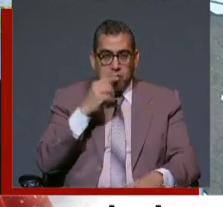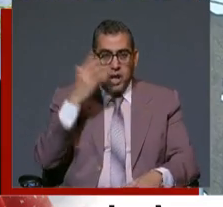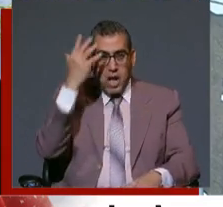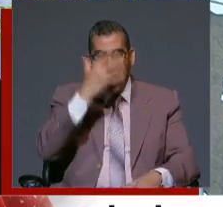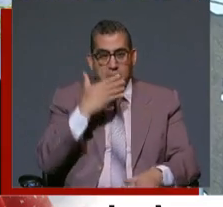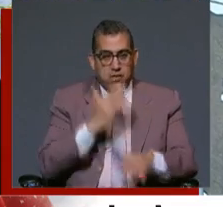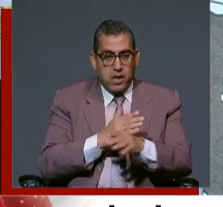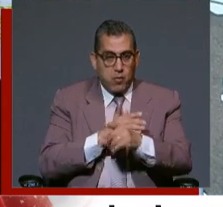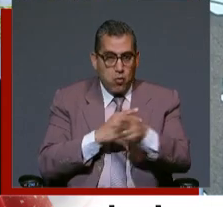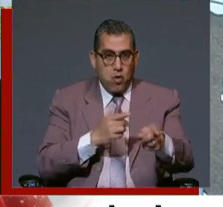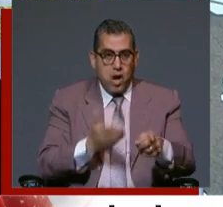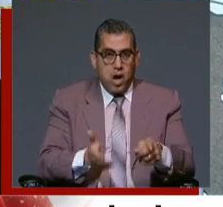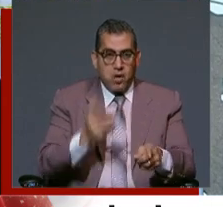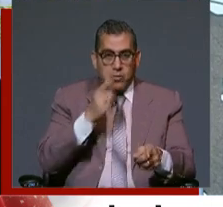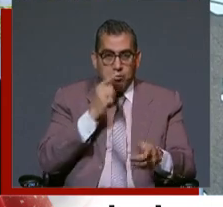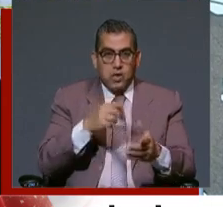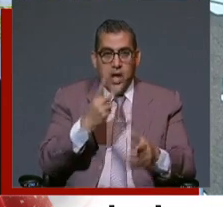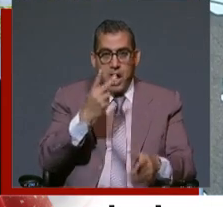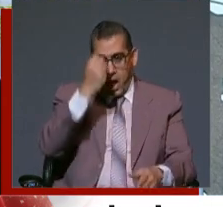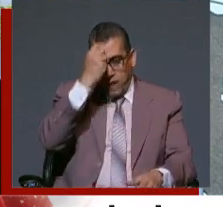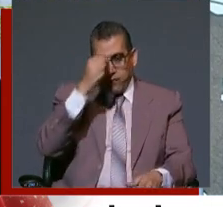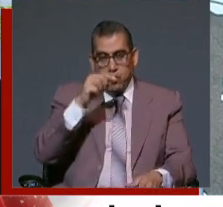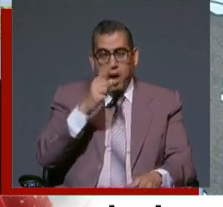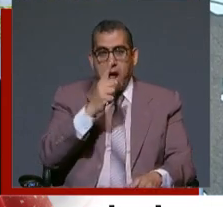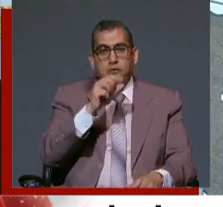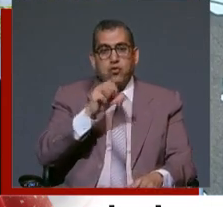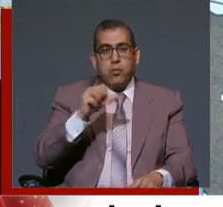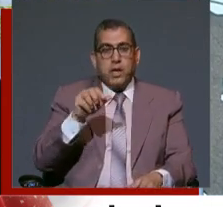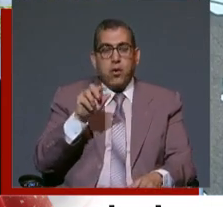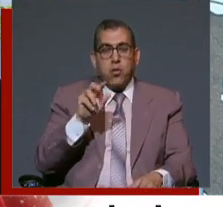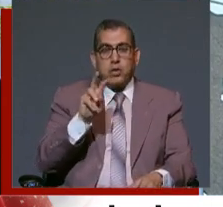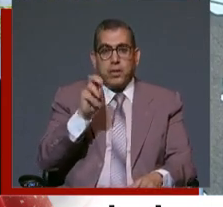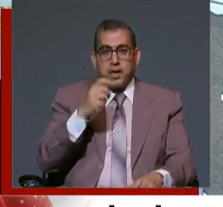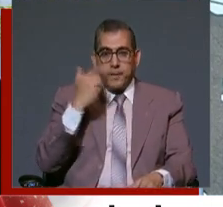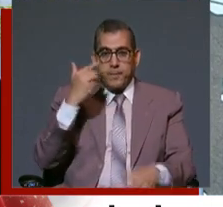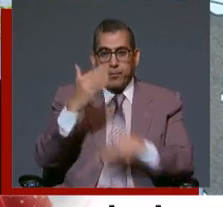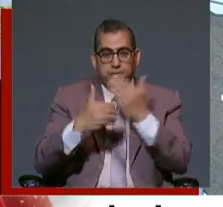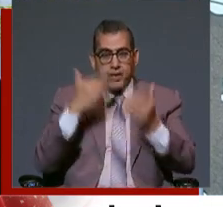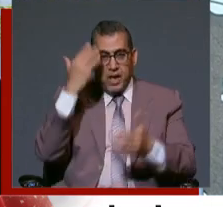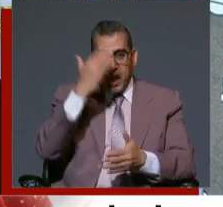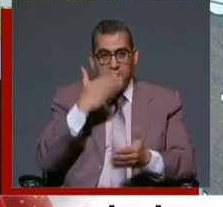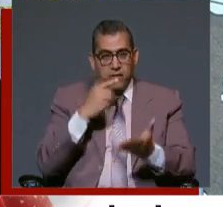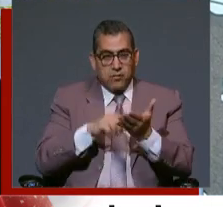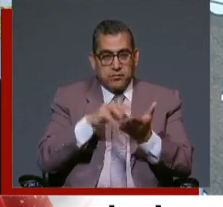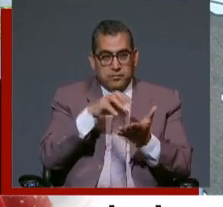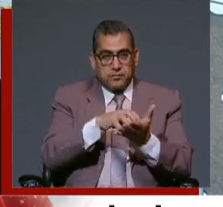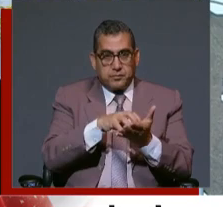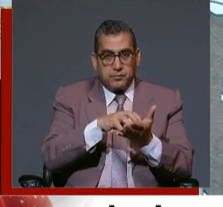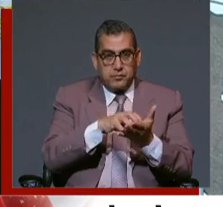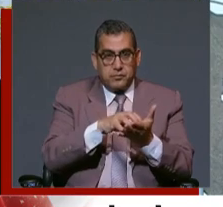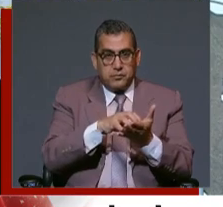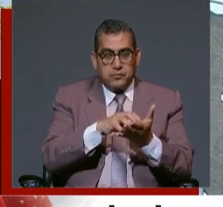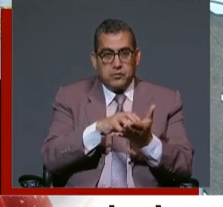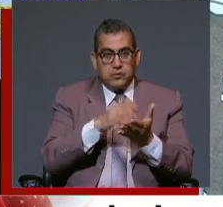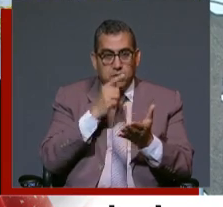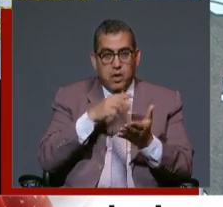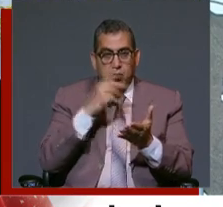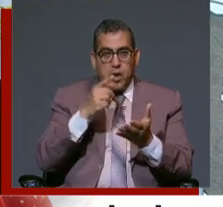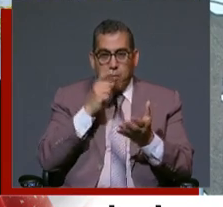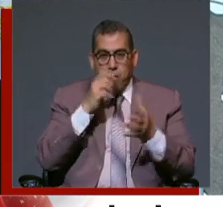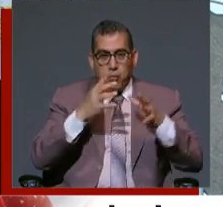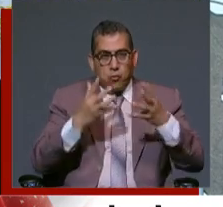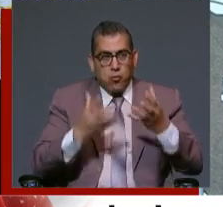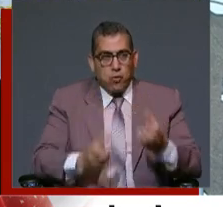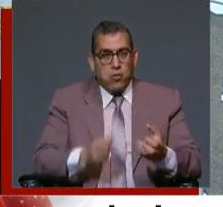الأفريقية. فمنذ عام 1970 أفريقيا كانت ضحية للفيضانات المتكررة وحالات الجفاف